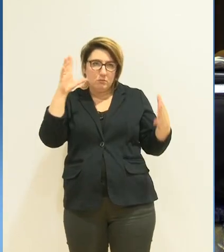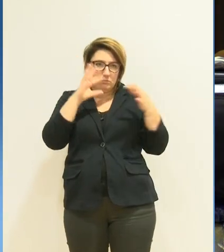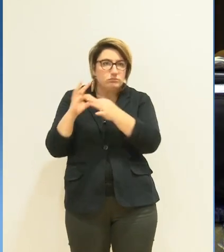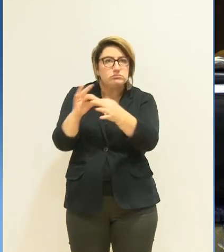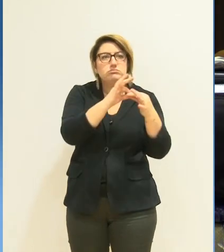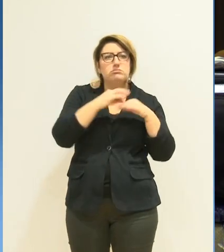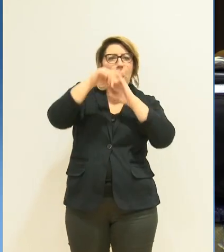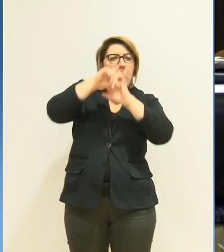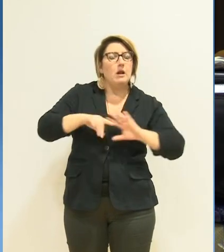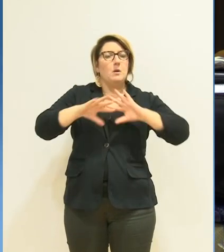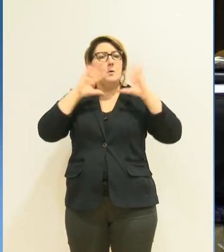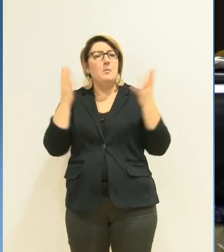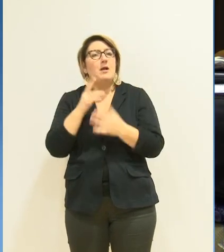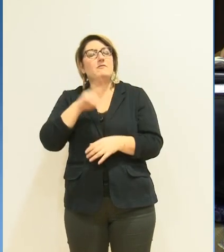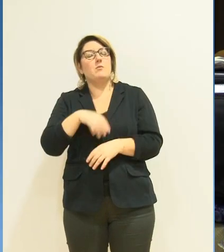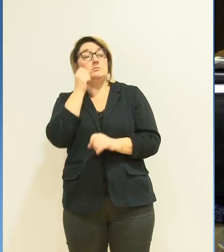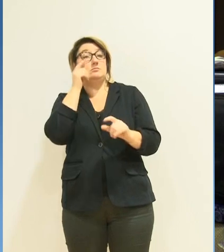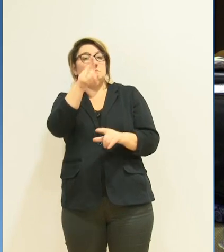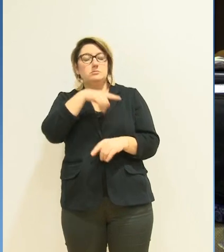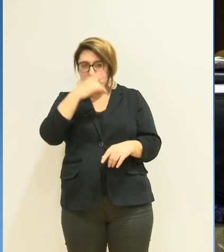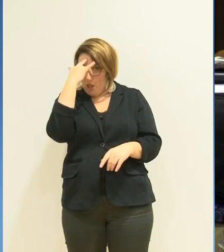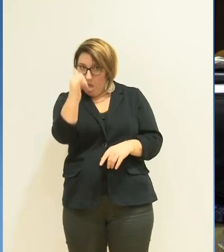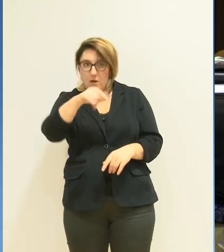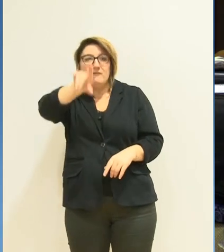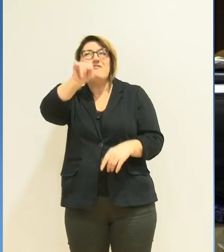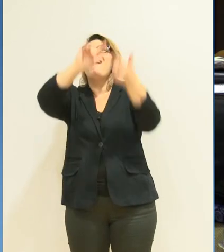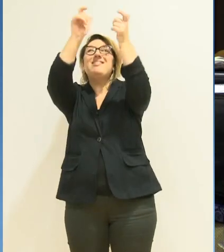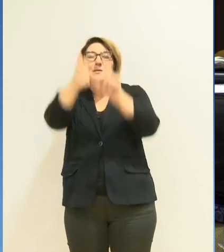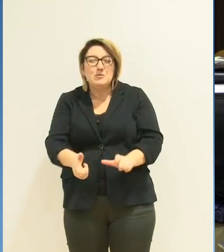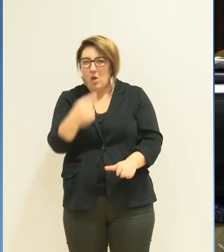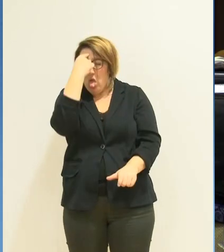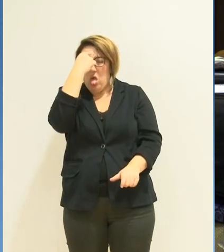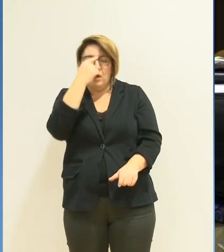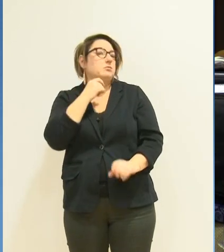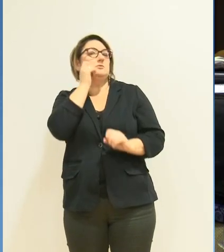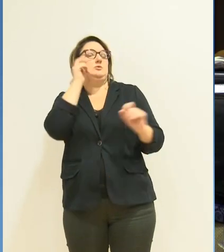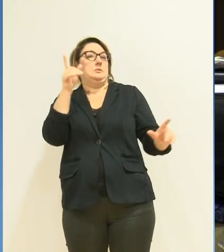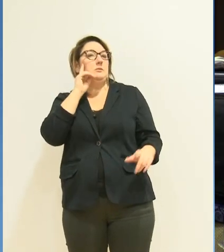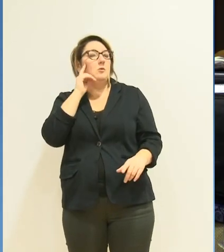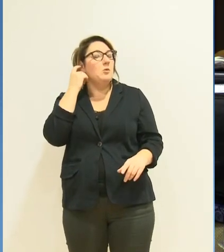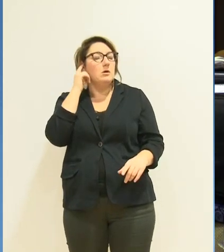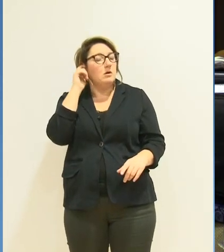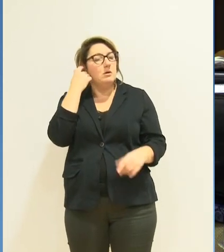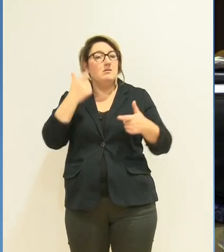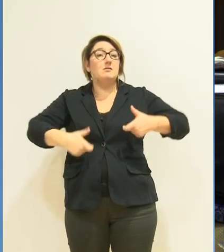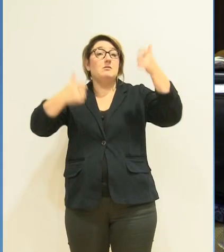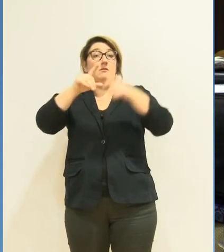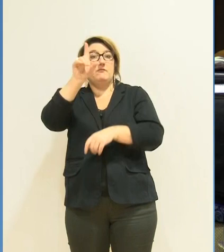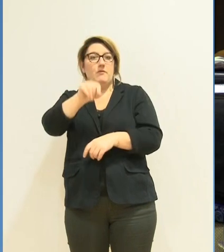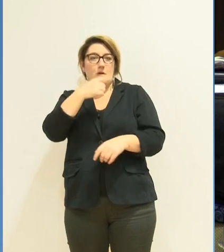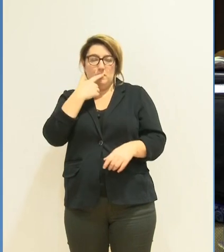que vous accorder tant d'importance à la démolition du vin aux galeries de la galerie de l'arlequin qui vraisemblablement aurait un coût écologique